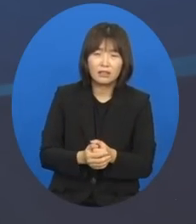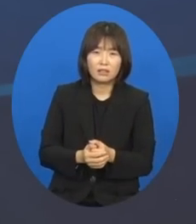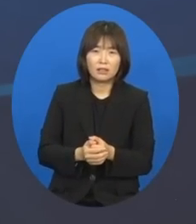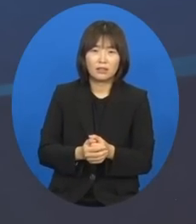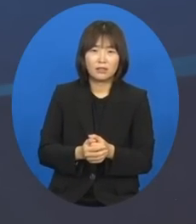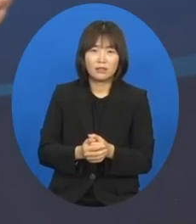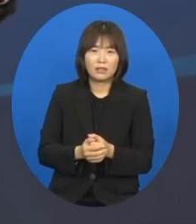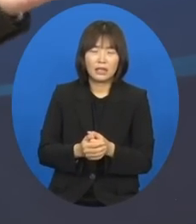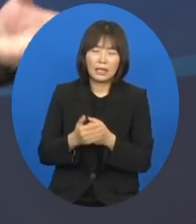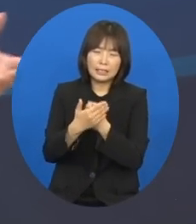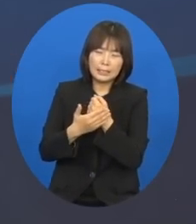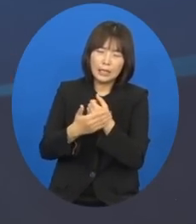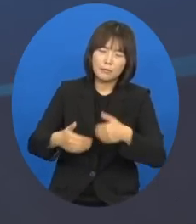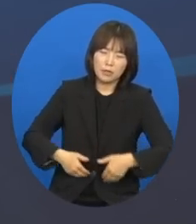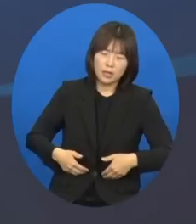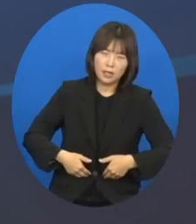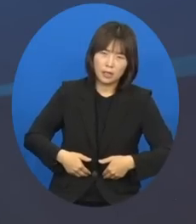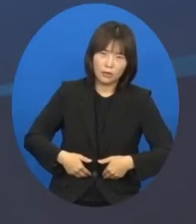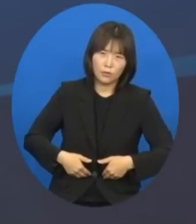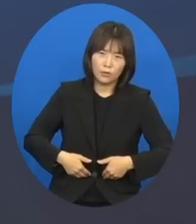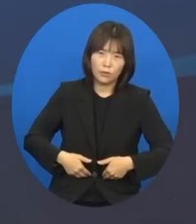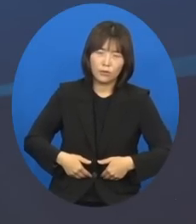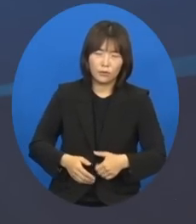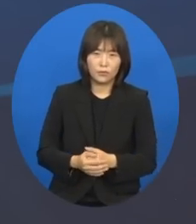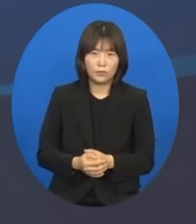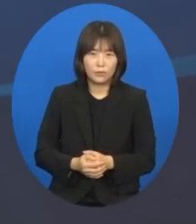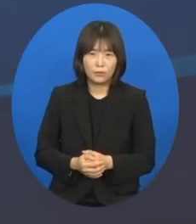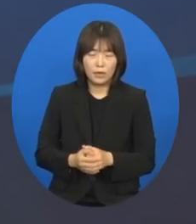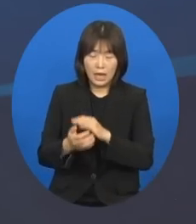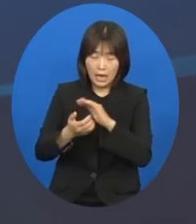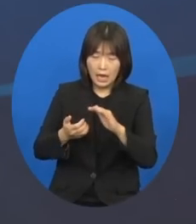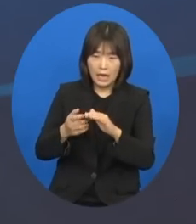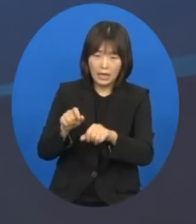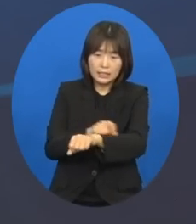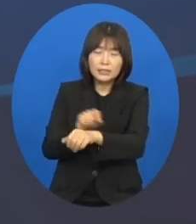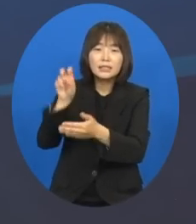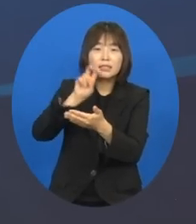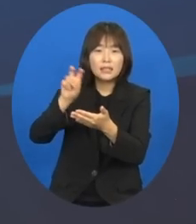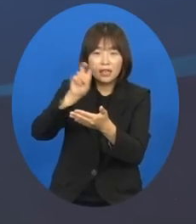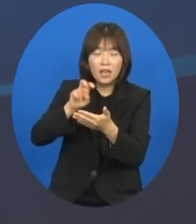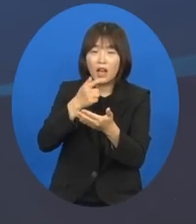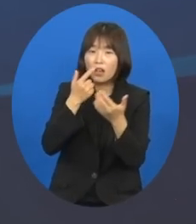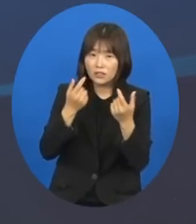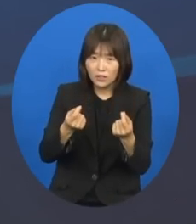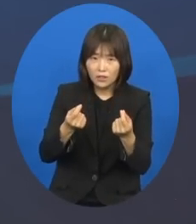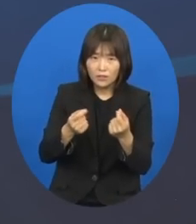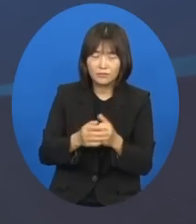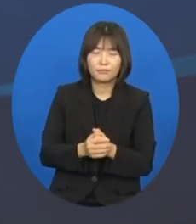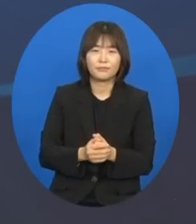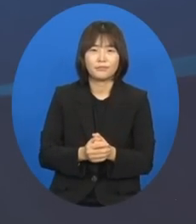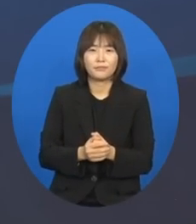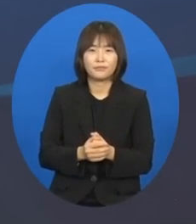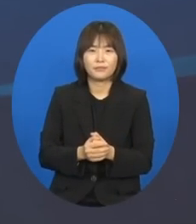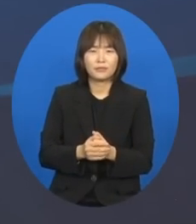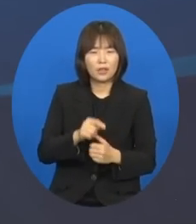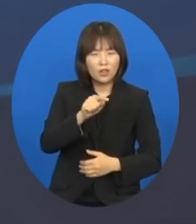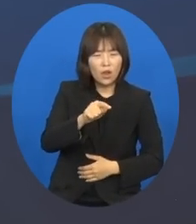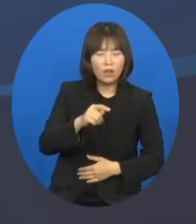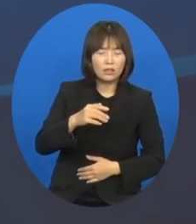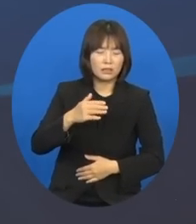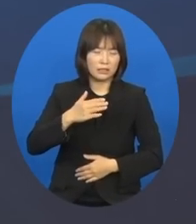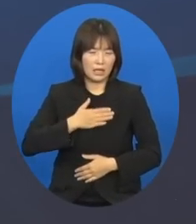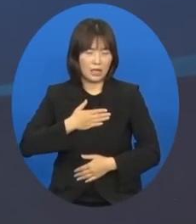오늘 김정석 목사님 찬양에 나온 것처럼 그 중간에 멘트가 나온 것처럼 너는 내게